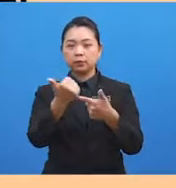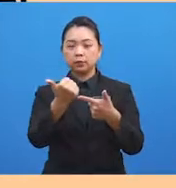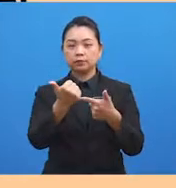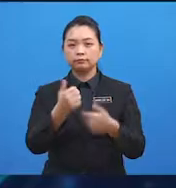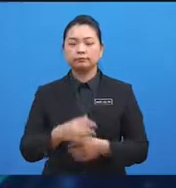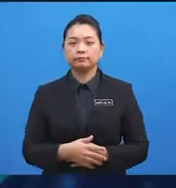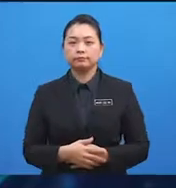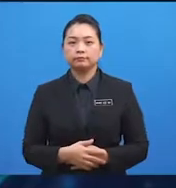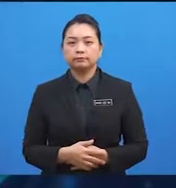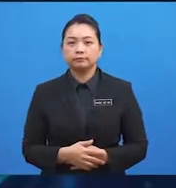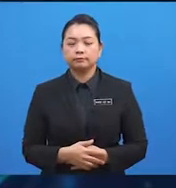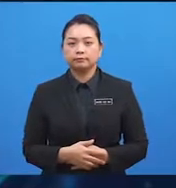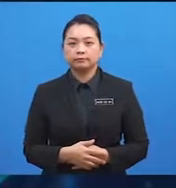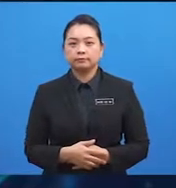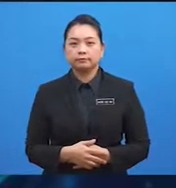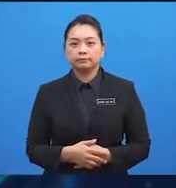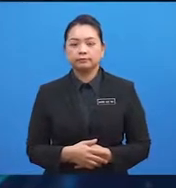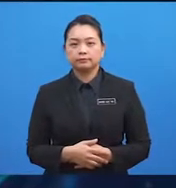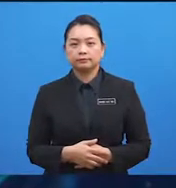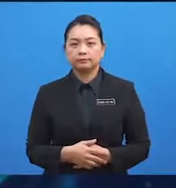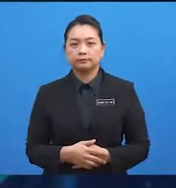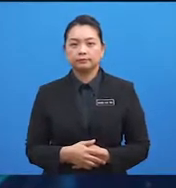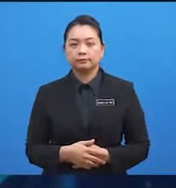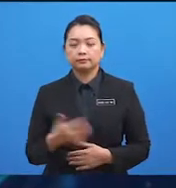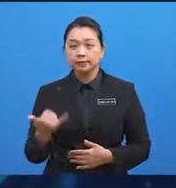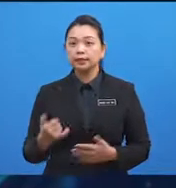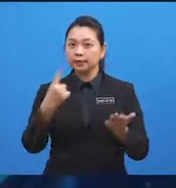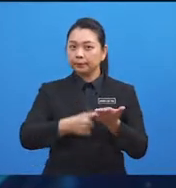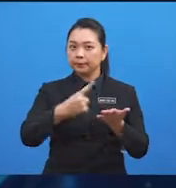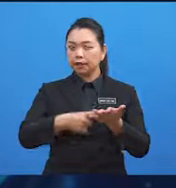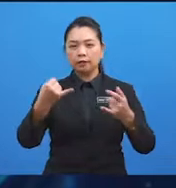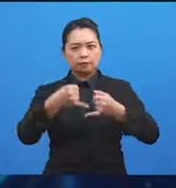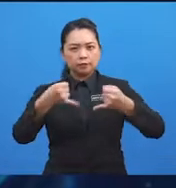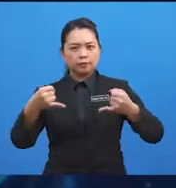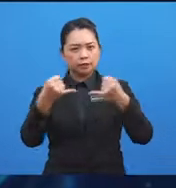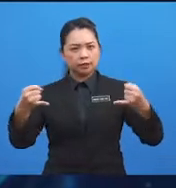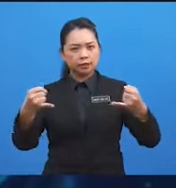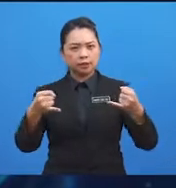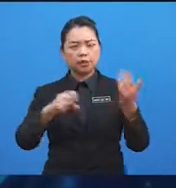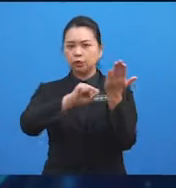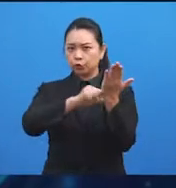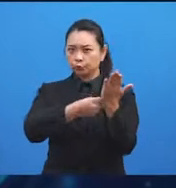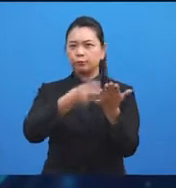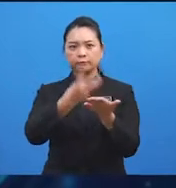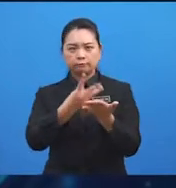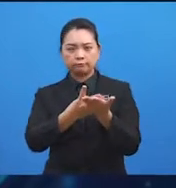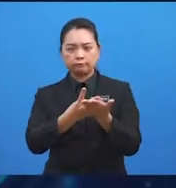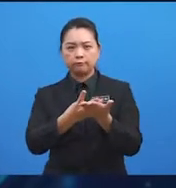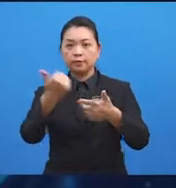pusingan. Seterusnya, mari kita bincangkan jenis sumber pembiayaan yang